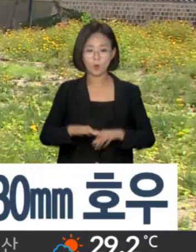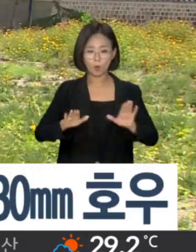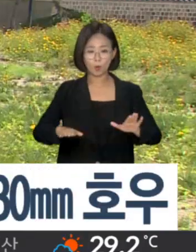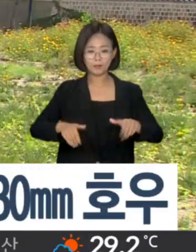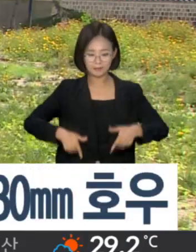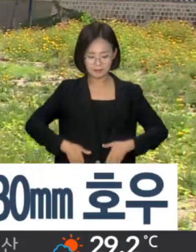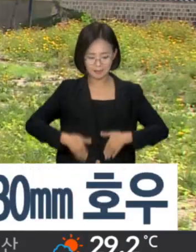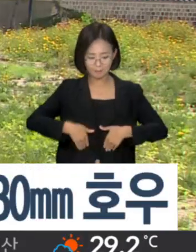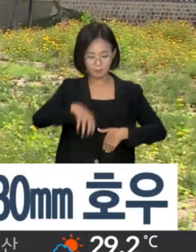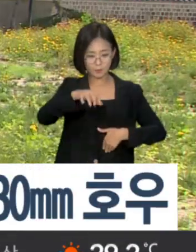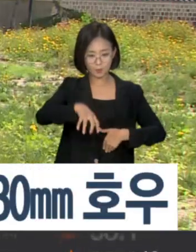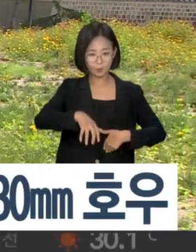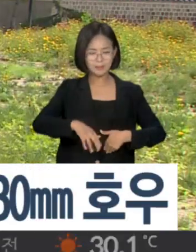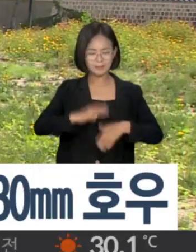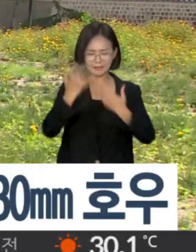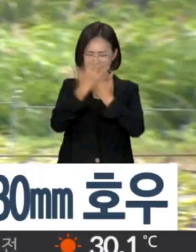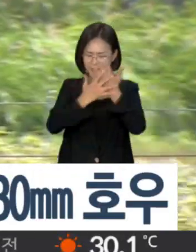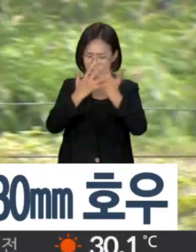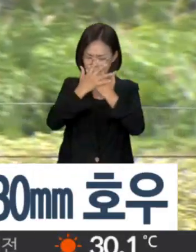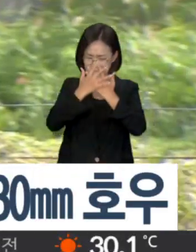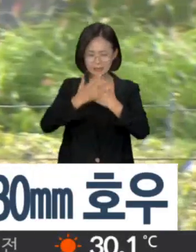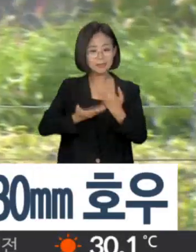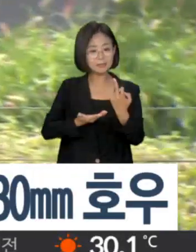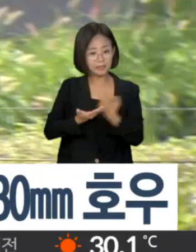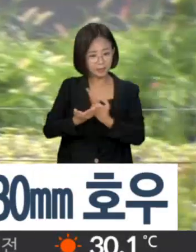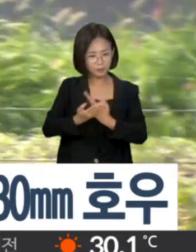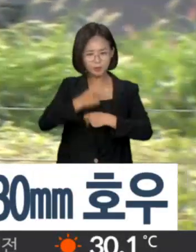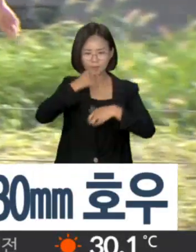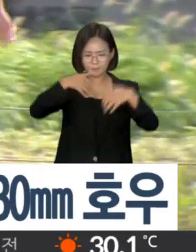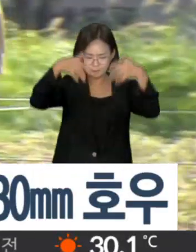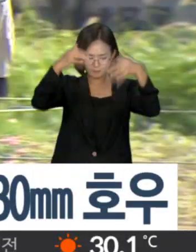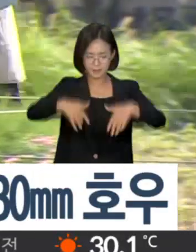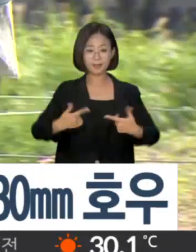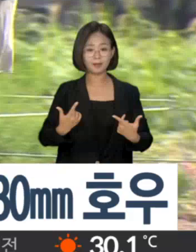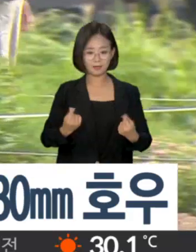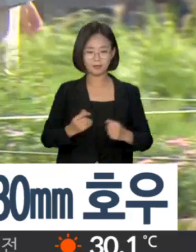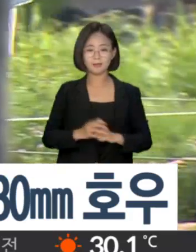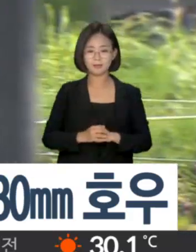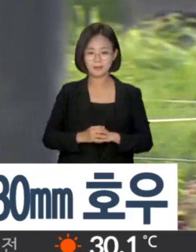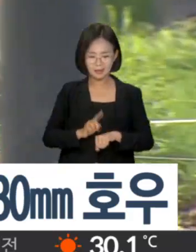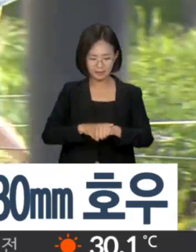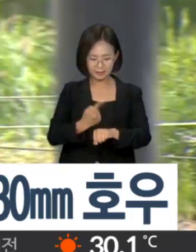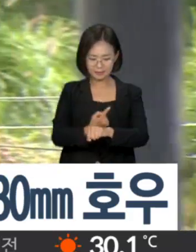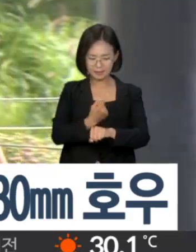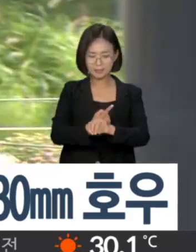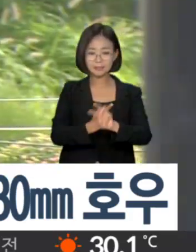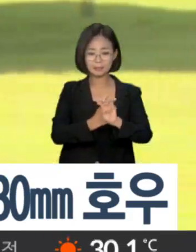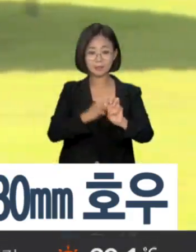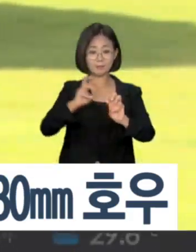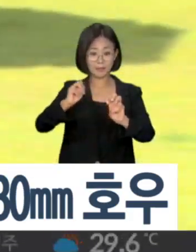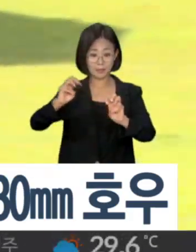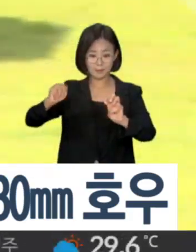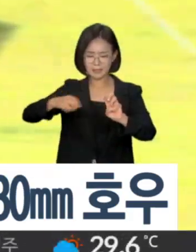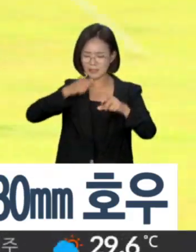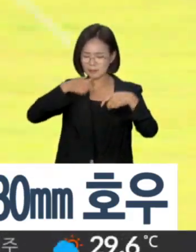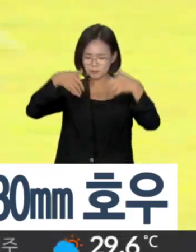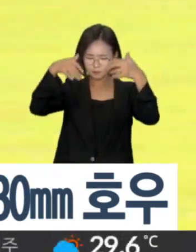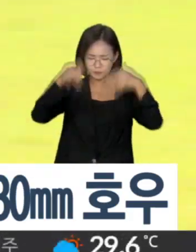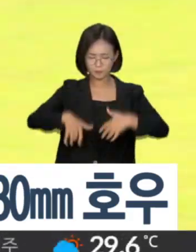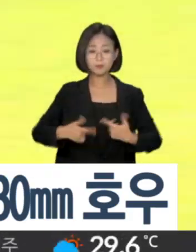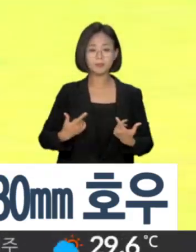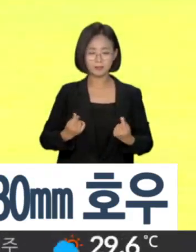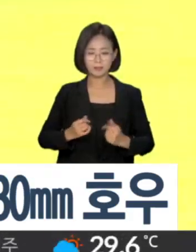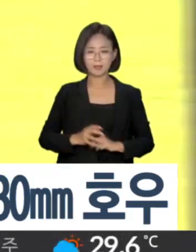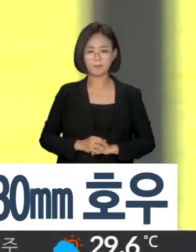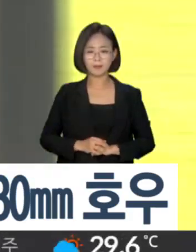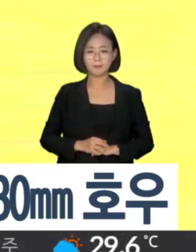흐린 가운데 남해안과 제주도에는 낮까지 강한 비가 쏟아질 텐데요. 시간당 30mm 안팎의 집중호우가 내리는